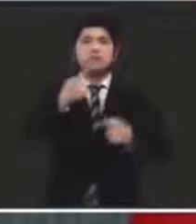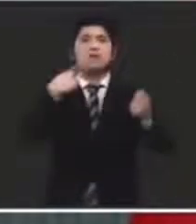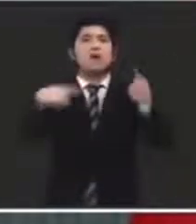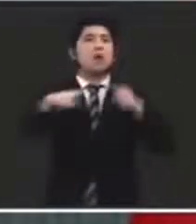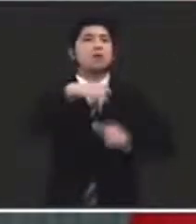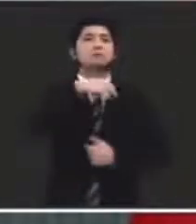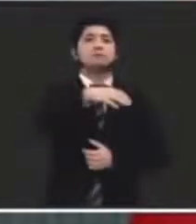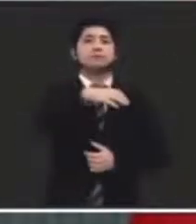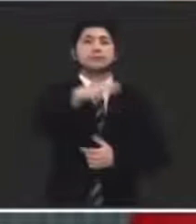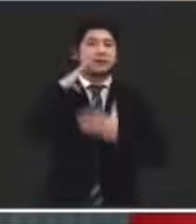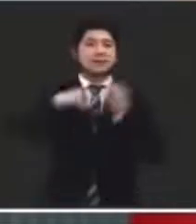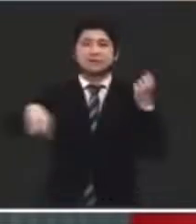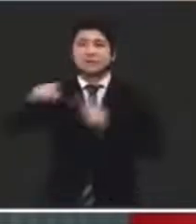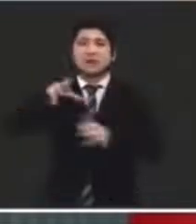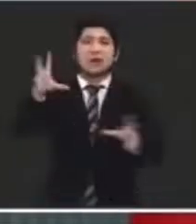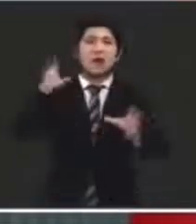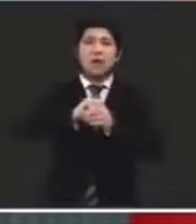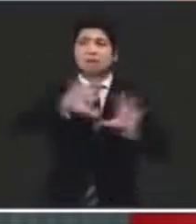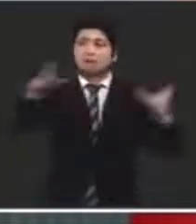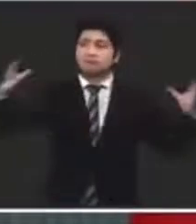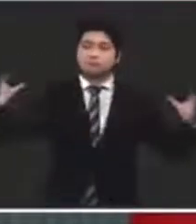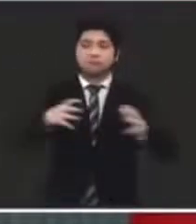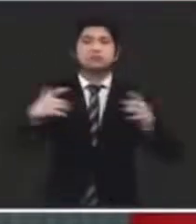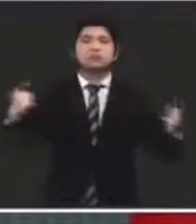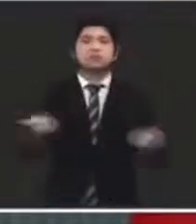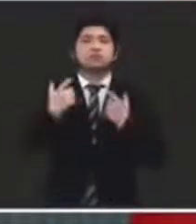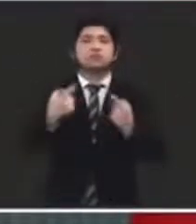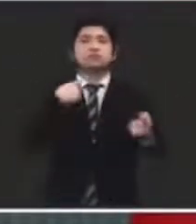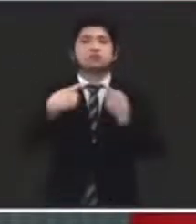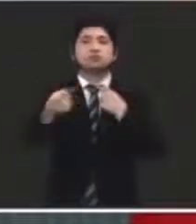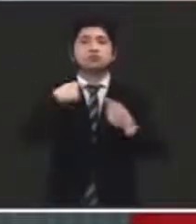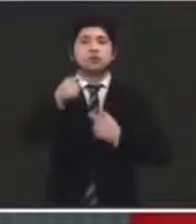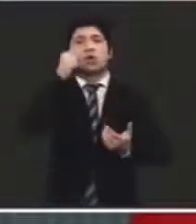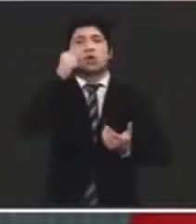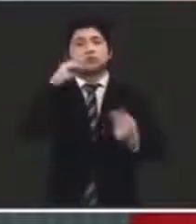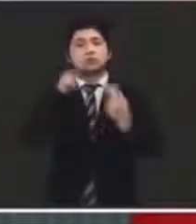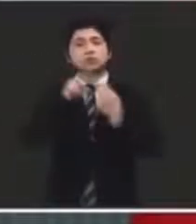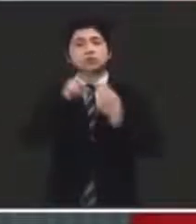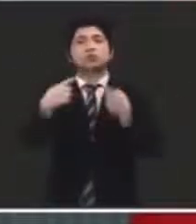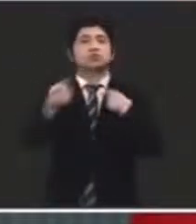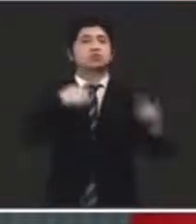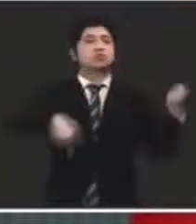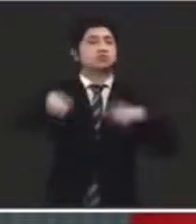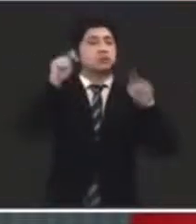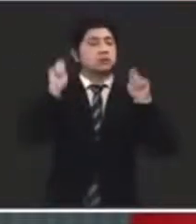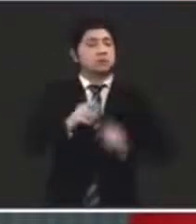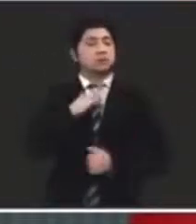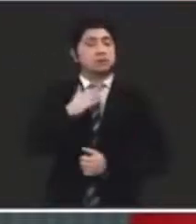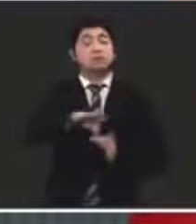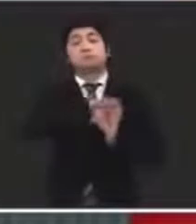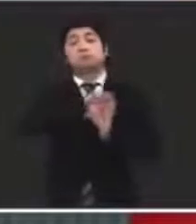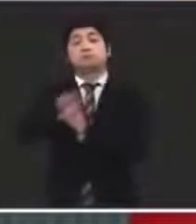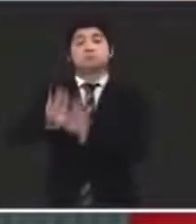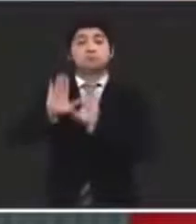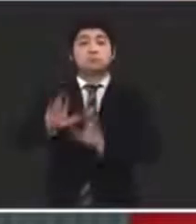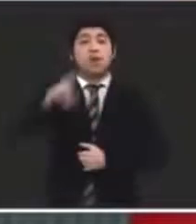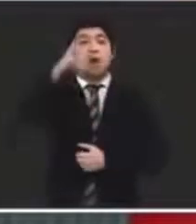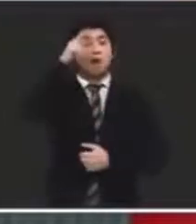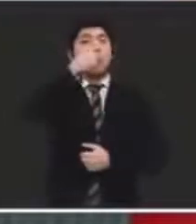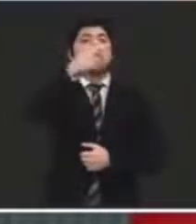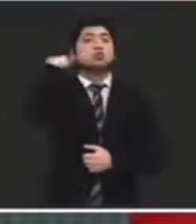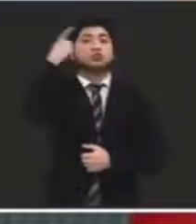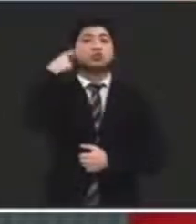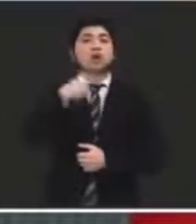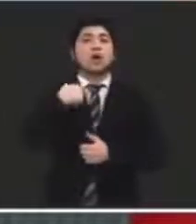kesimlerden insanlarımızda bir araya gelerek Hasret giderdik Ayrıca Amerikan düşünce